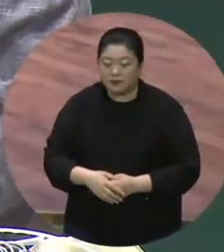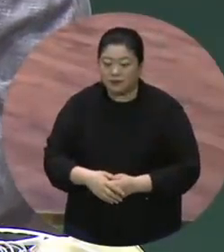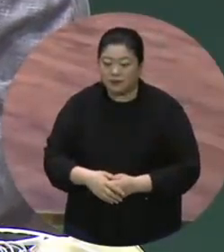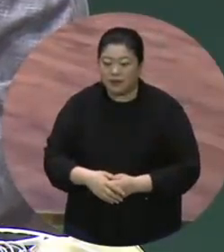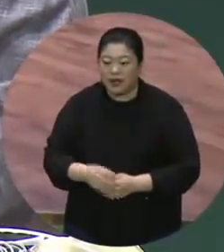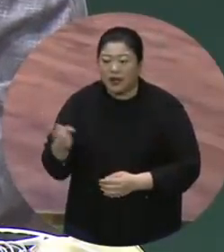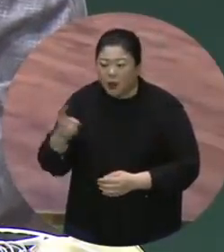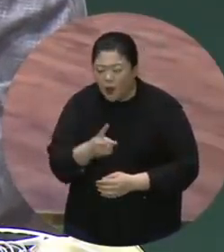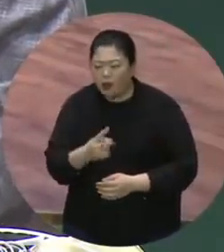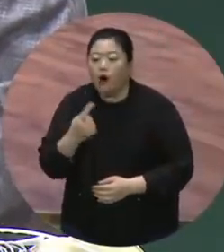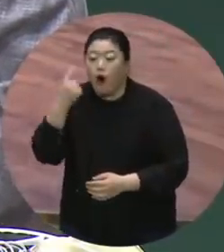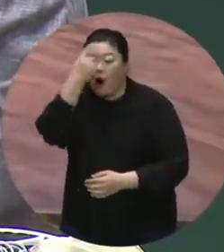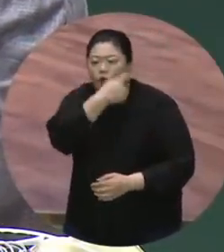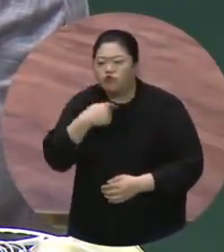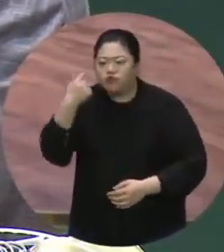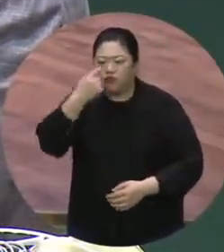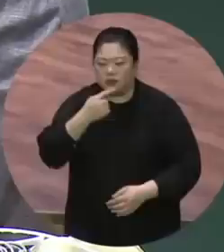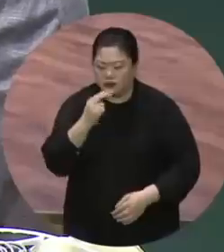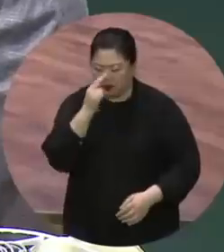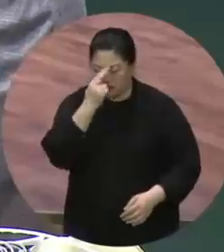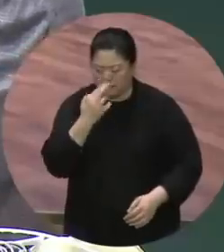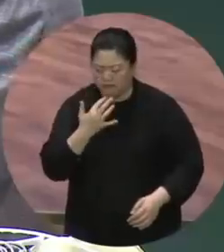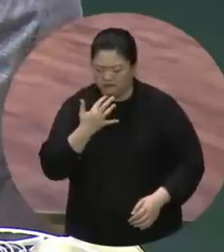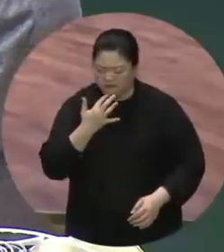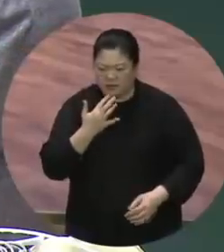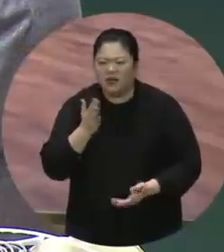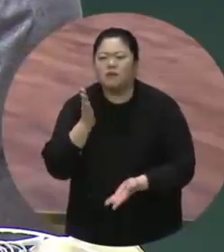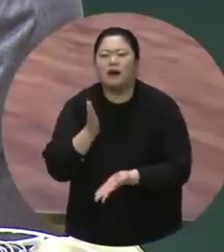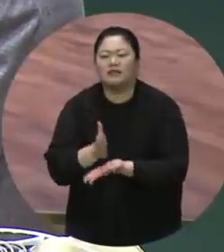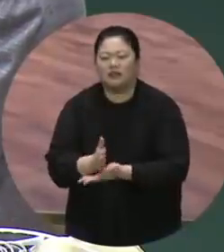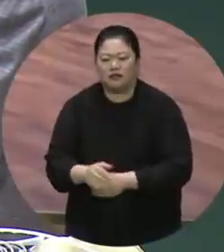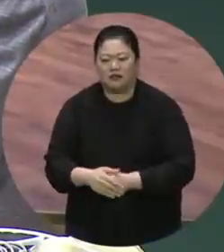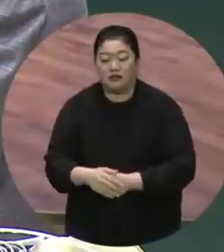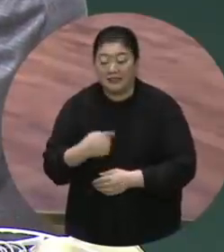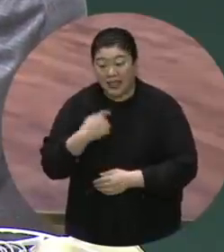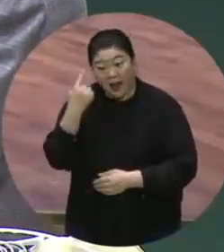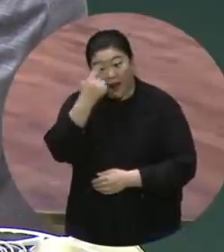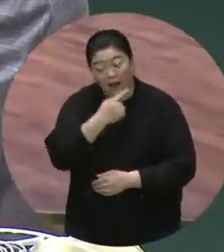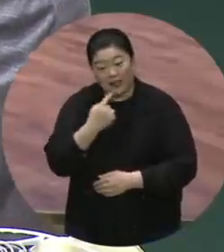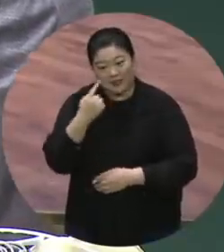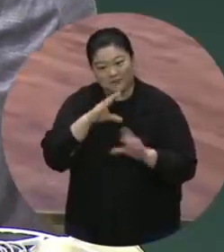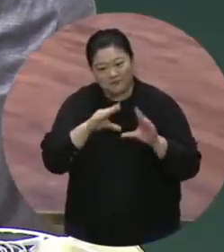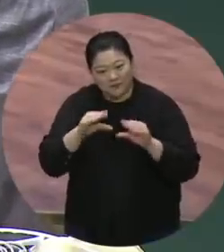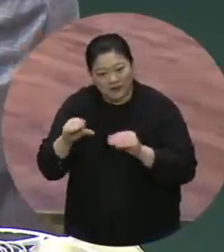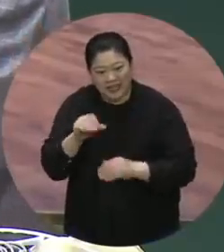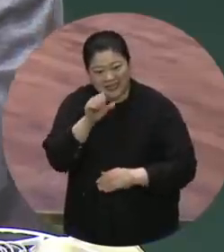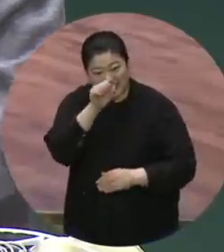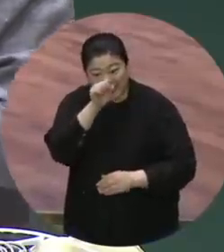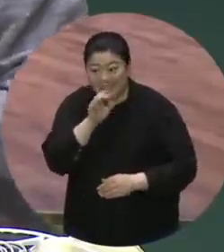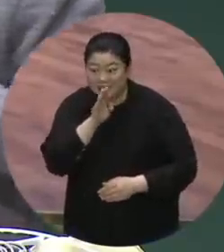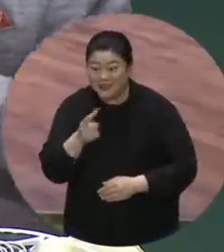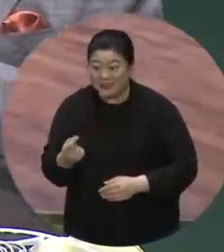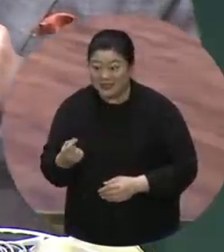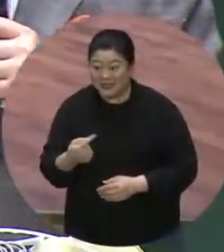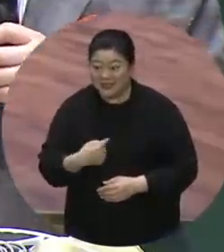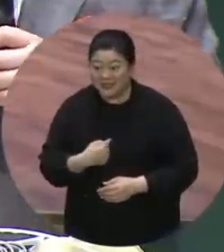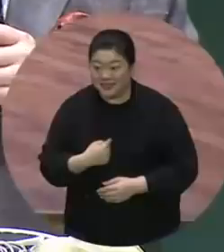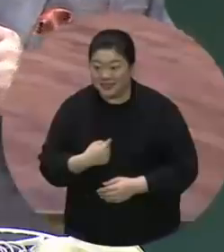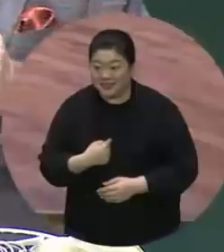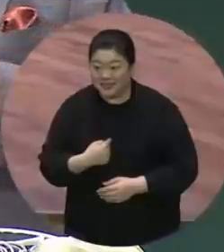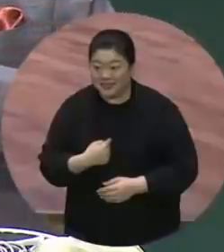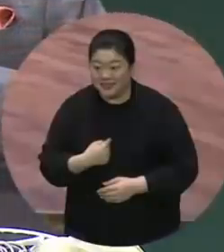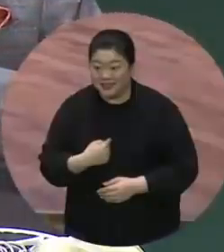독하게 보이면 안 돼. 저라면 참 선하게 보이네, 착하게 보이네. 그래야지 너무 그렇게 사는